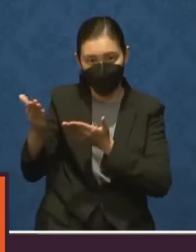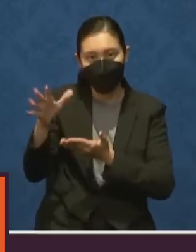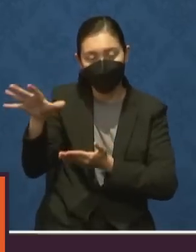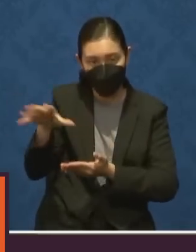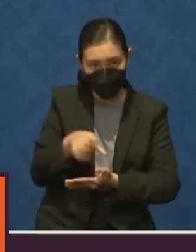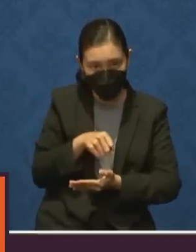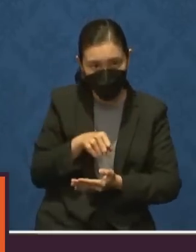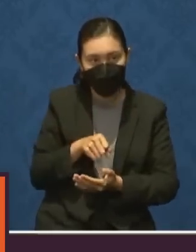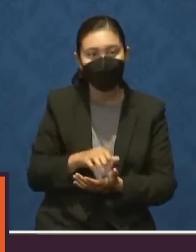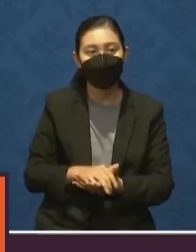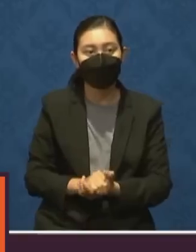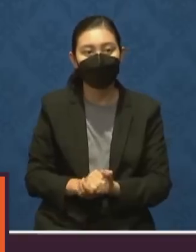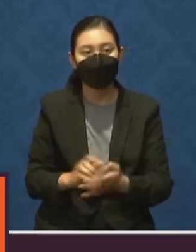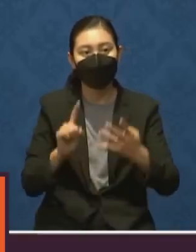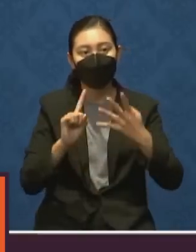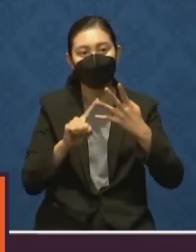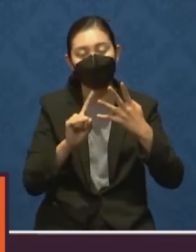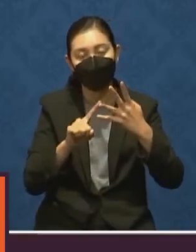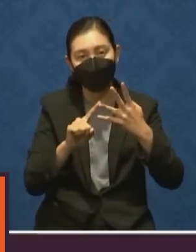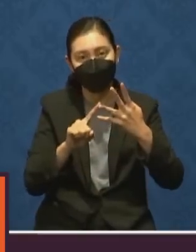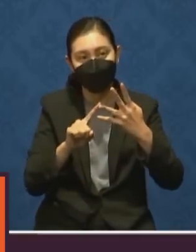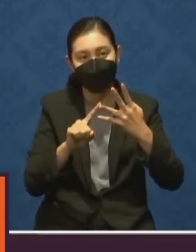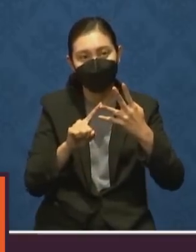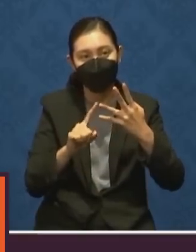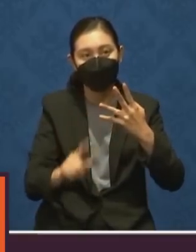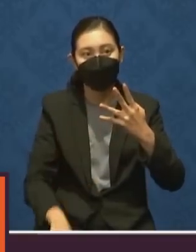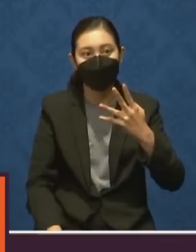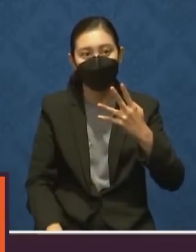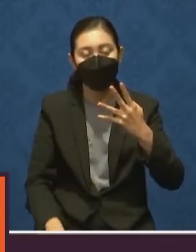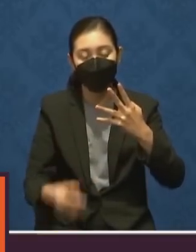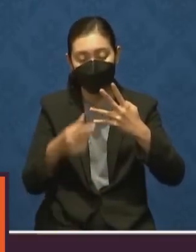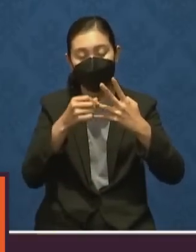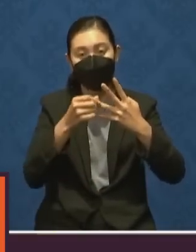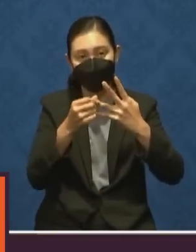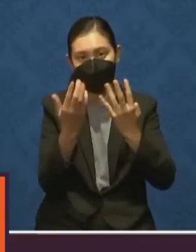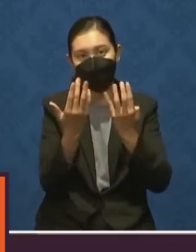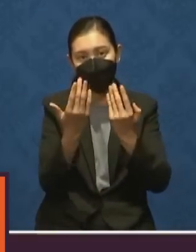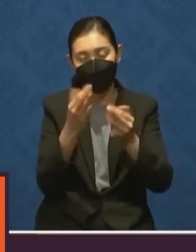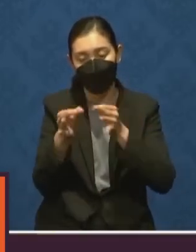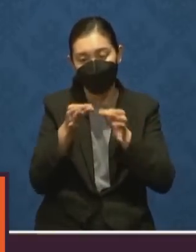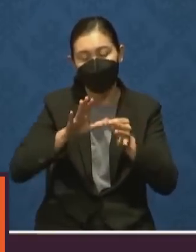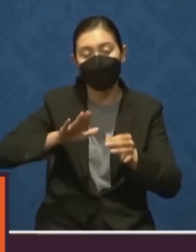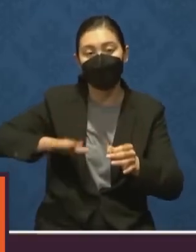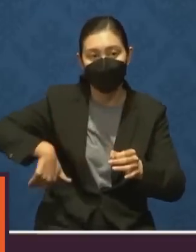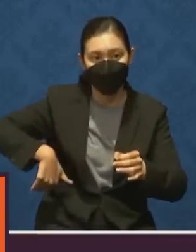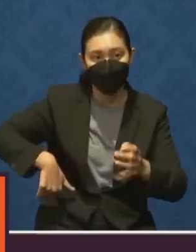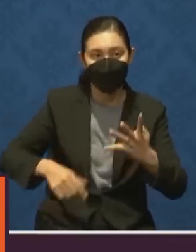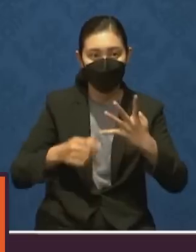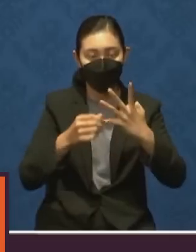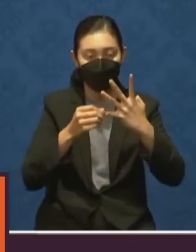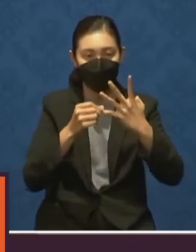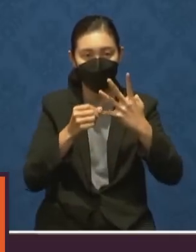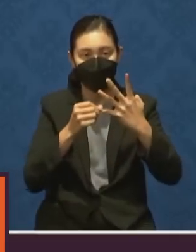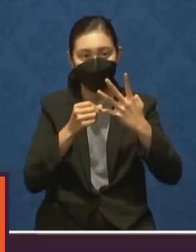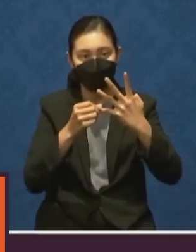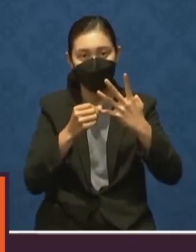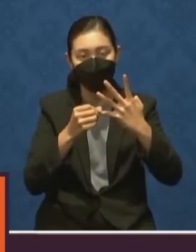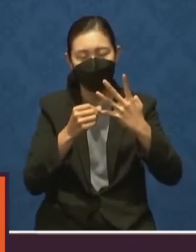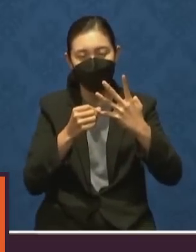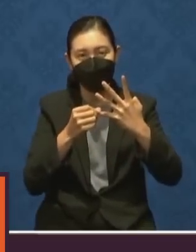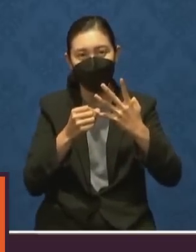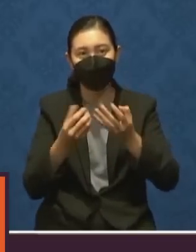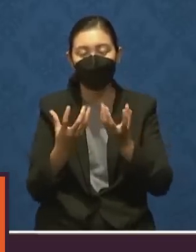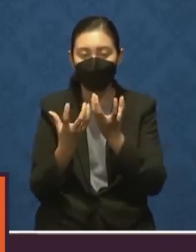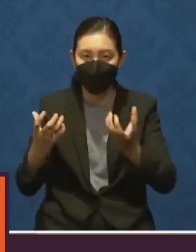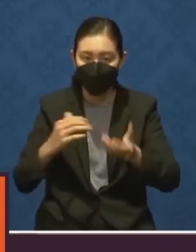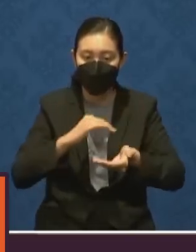ส่นนี้ผมฝากทประทานทดไนดนงครั ผมจะมีอธิบายใภายหงครับแล้วกส่วนสดท้ายครั ระบบสายส่ง ทั้งของสายส่งข